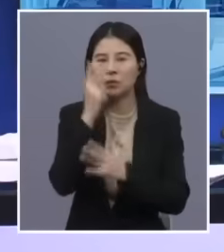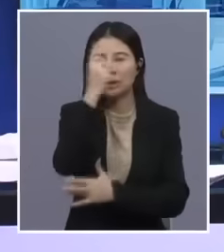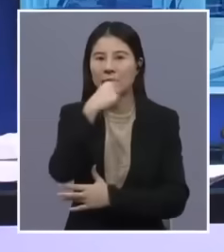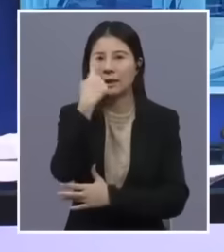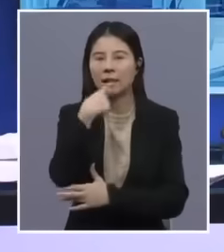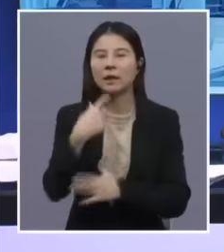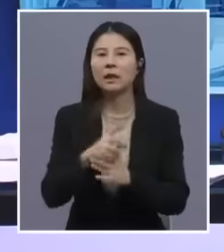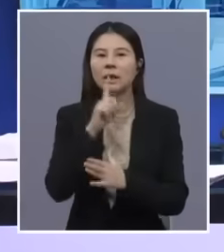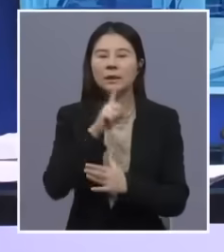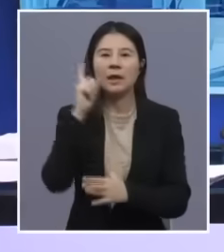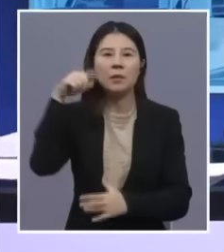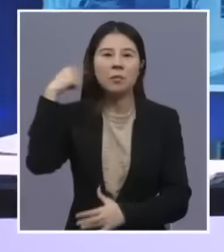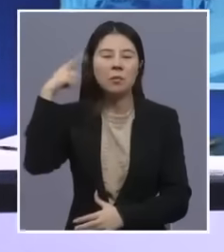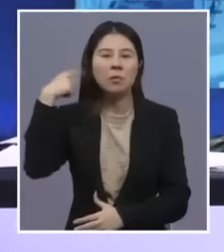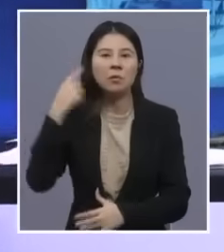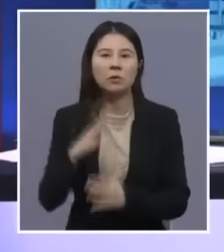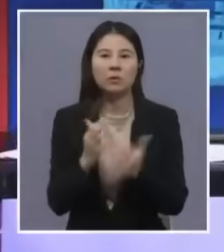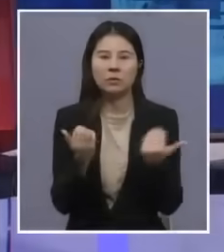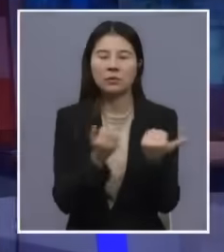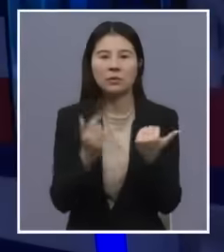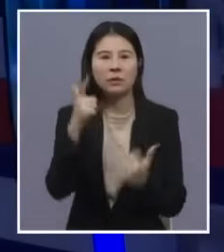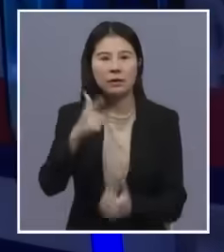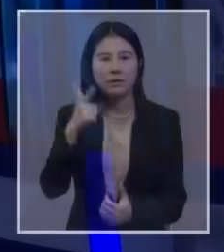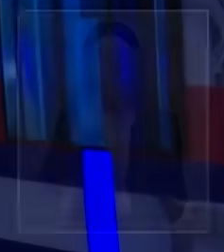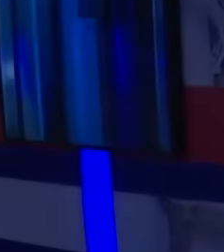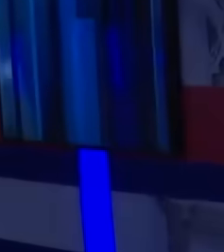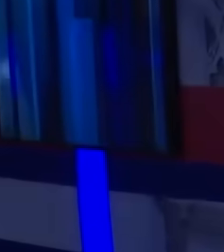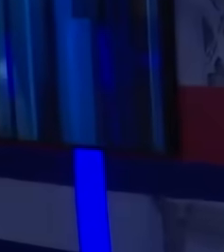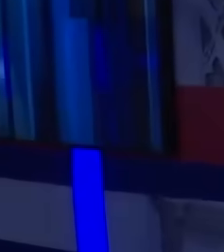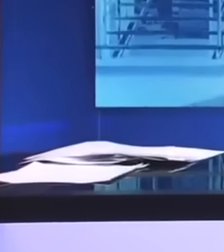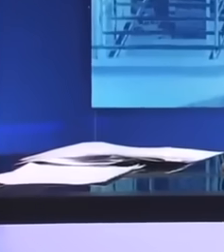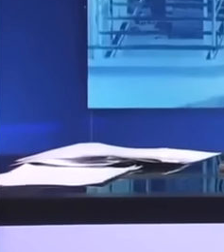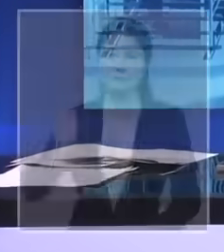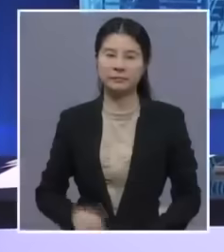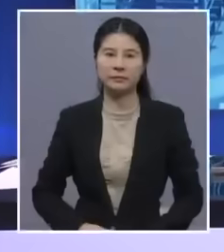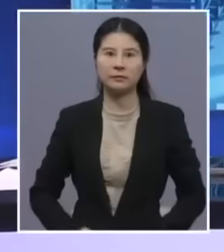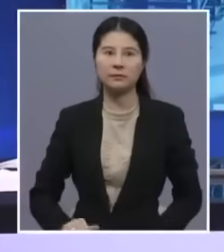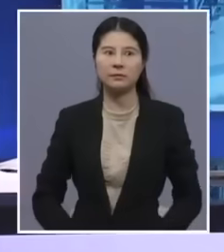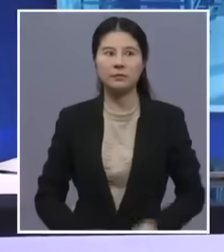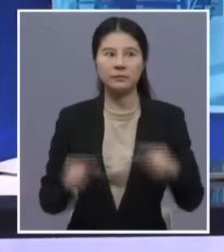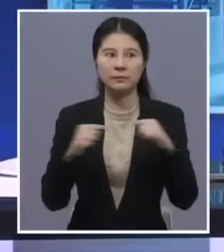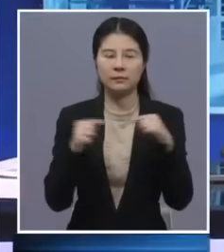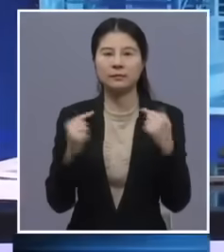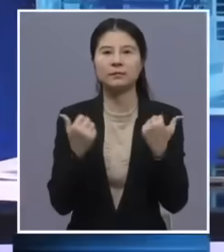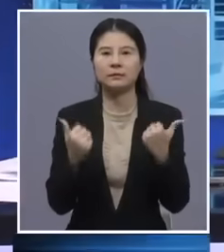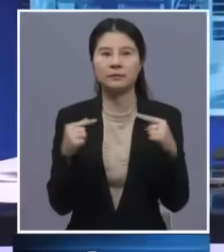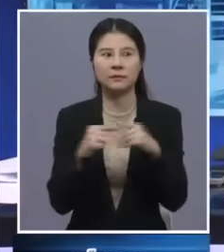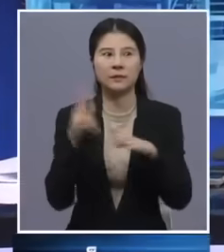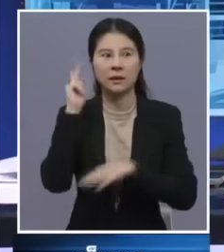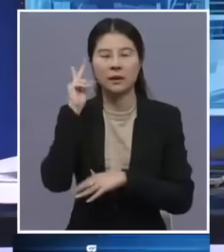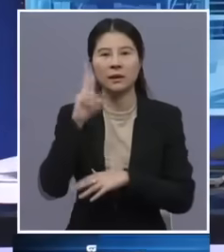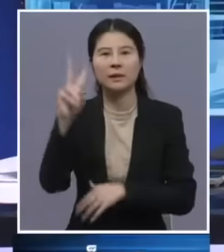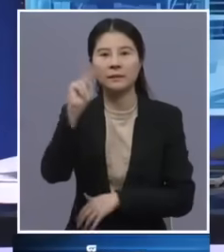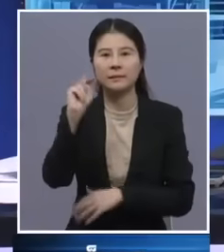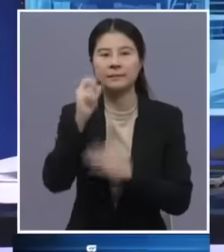แล้วพอไปถามคุณอุ๊งอิ๊งคุณอุ๊งอิ๊งให้ความเห็นในเรื่องนี้อย่างไรเดี๋ยวติดตามเรื่องนี้ช่วงหน้าค่ะ ผู้ชมกลับมาในช่วงนี้นะคะรับชมเก็บตกจากเนชั่น